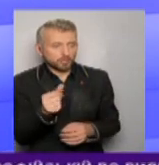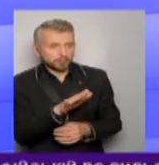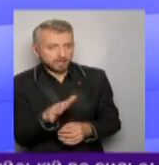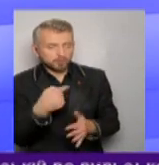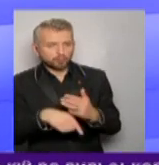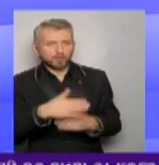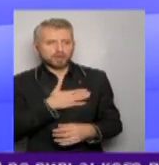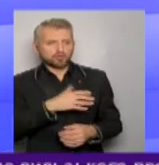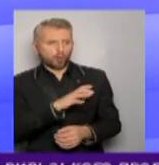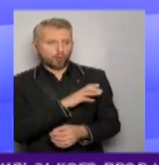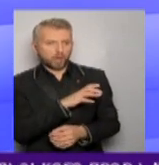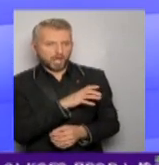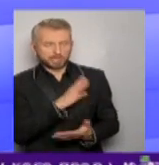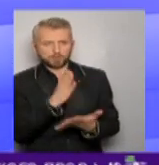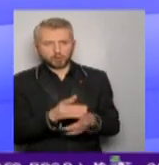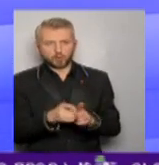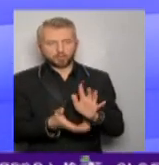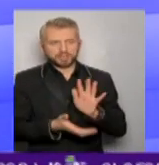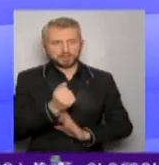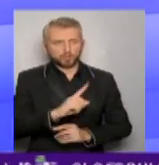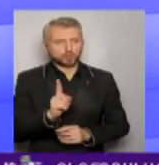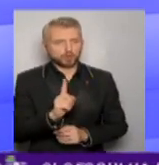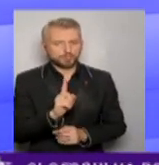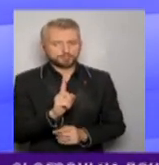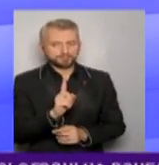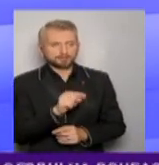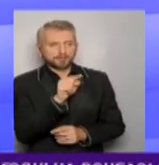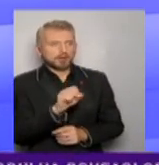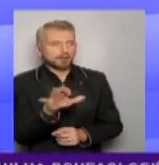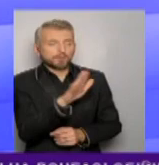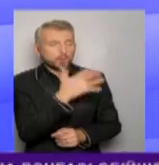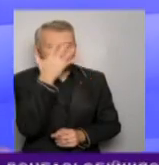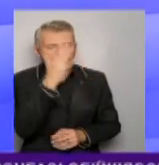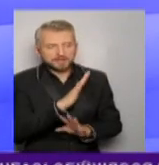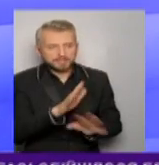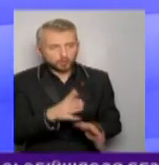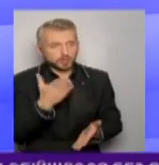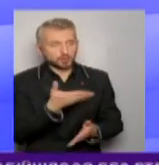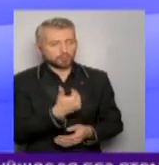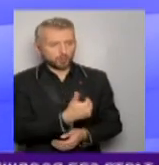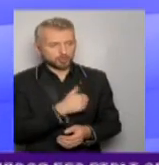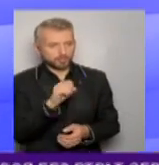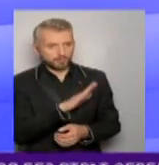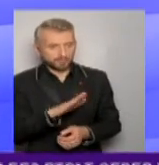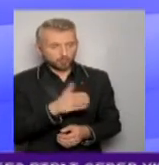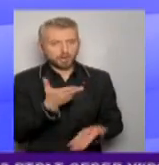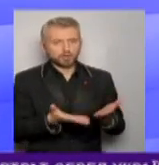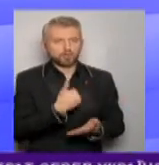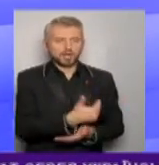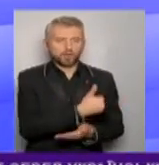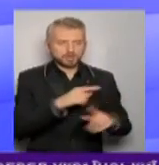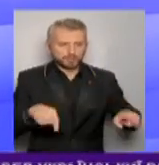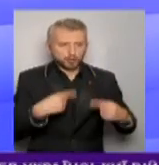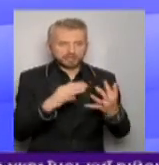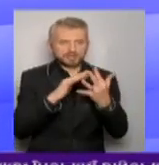наші олігархи мають таку підтримку, що йти в Європі і не снилося. Тому якщо ми хочемо в Європу, якщо ми хочемо відродити